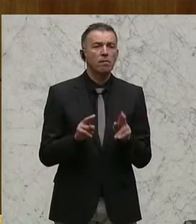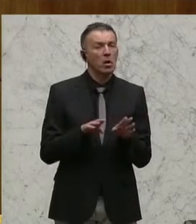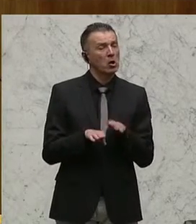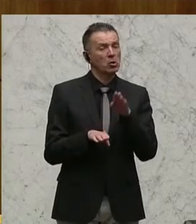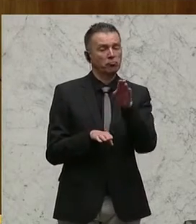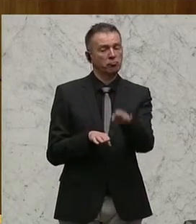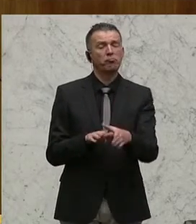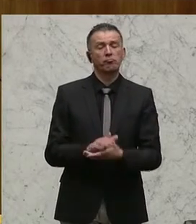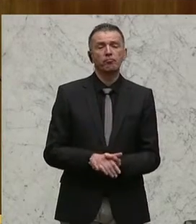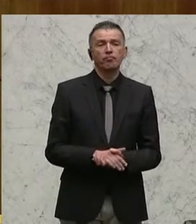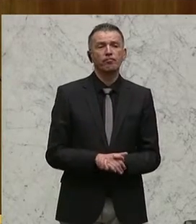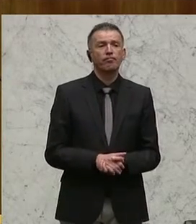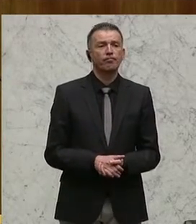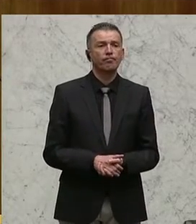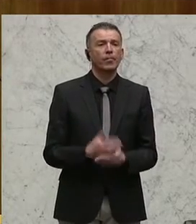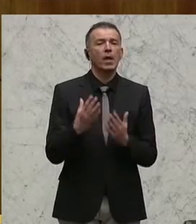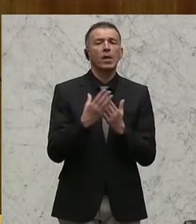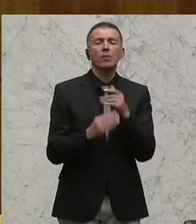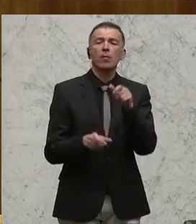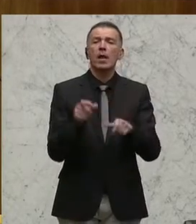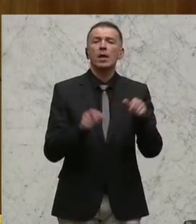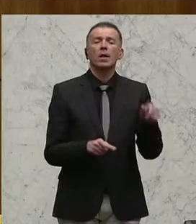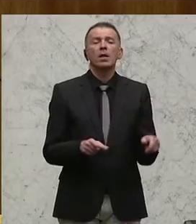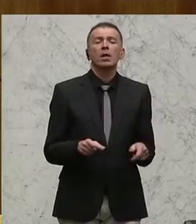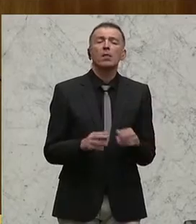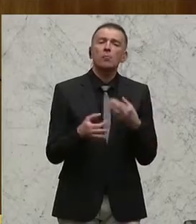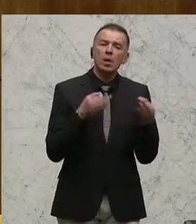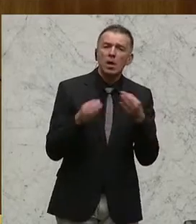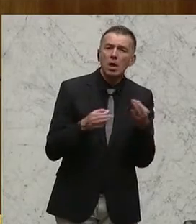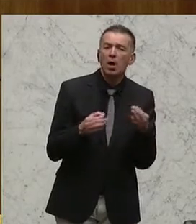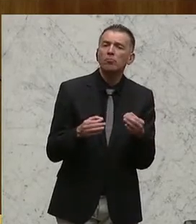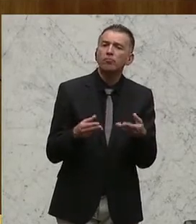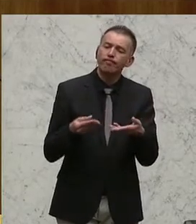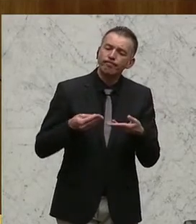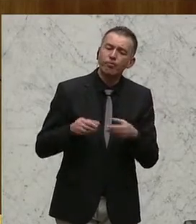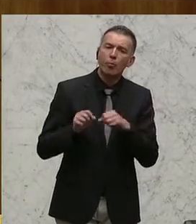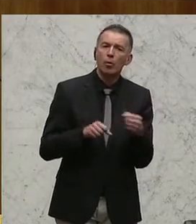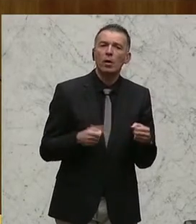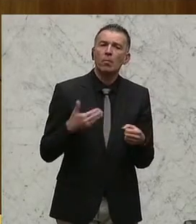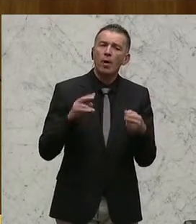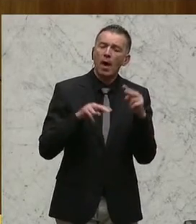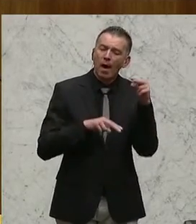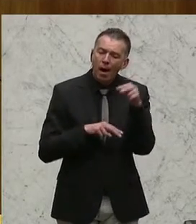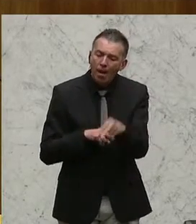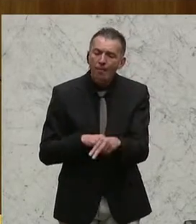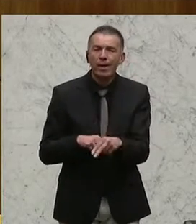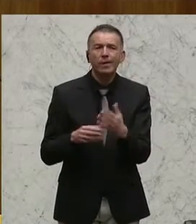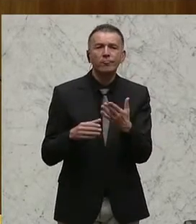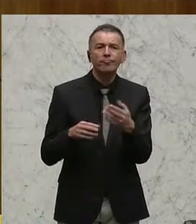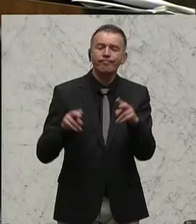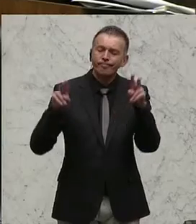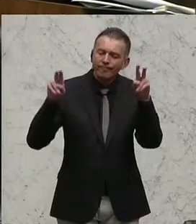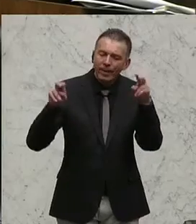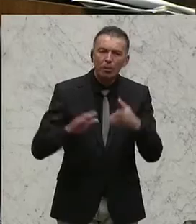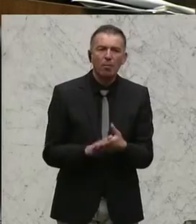großer Schritt nach vorne gelungen. Die Experten ermöglichen uns in diesen Hearings einen größeren Einblick in die Materie. Wir